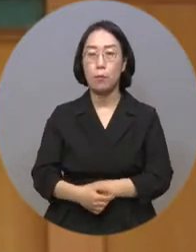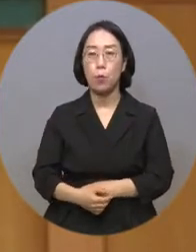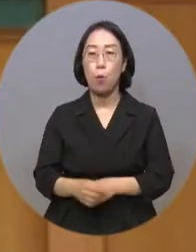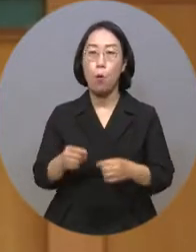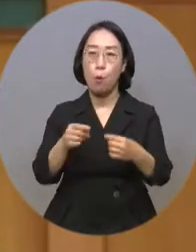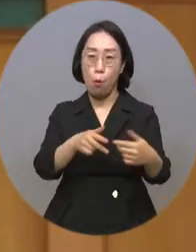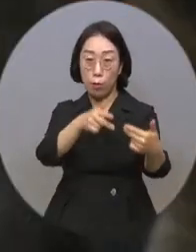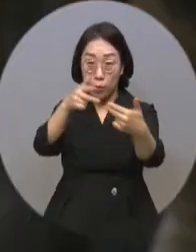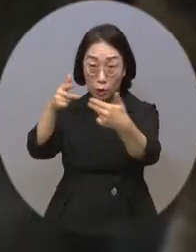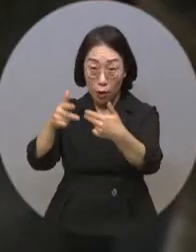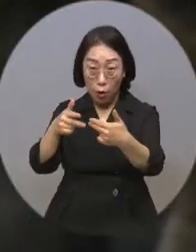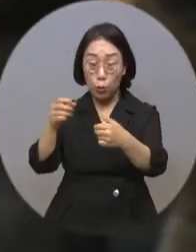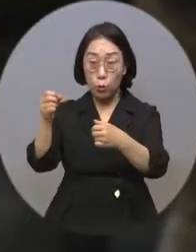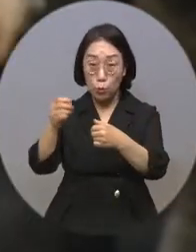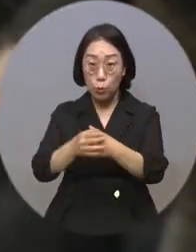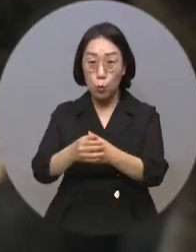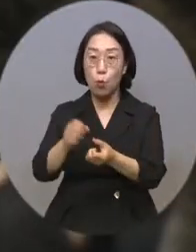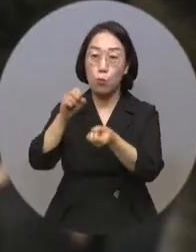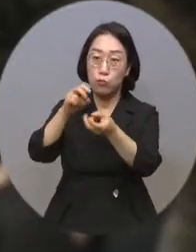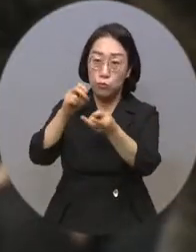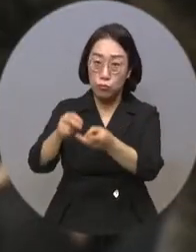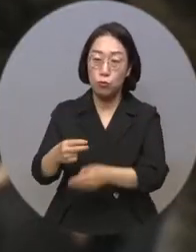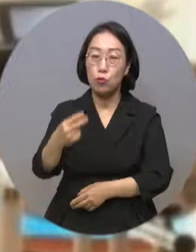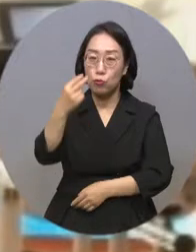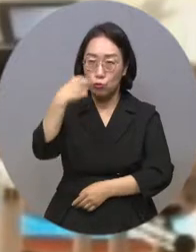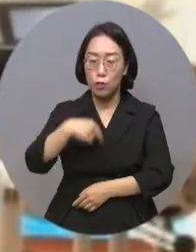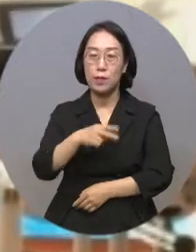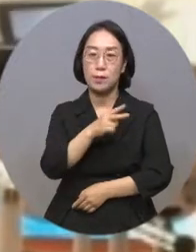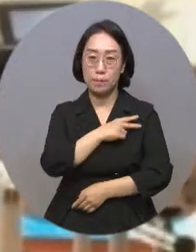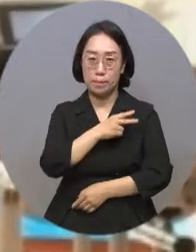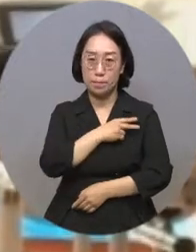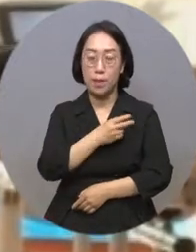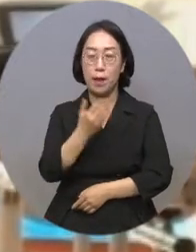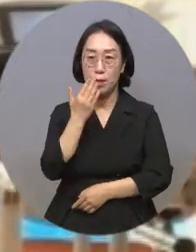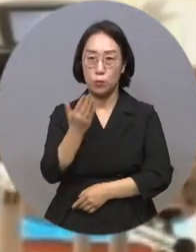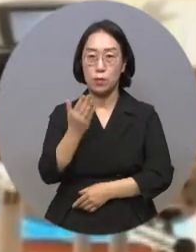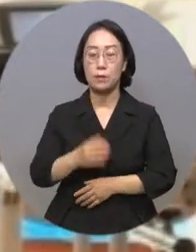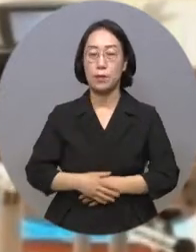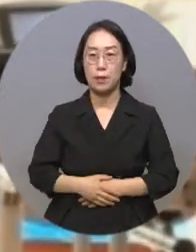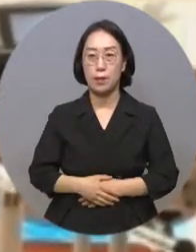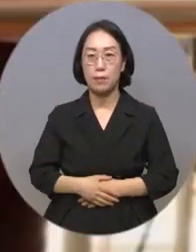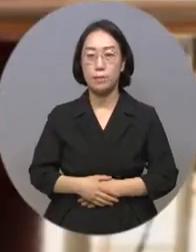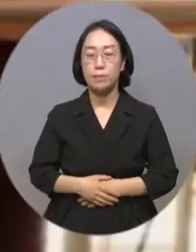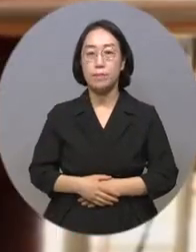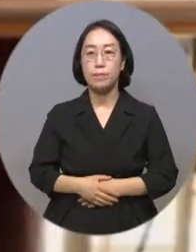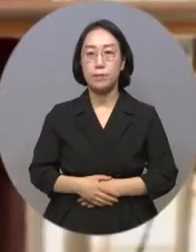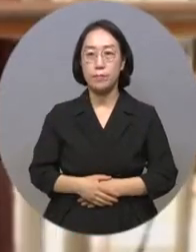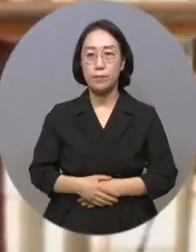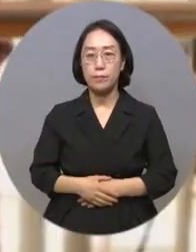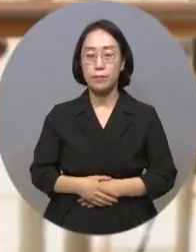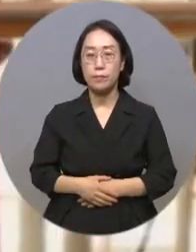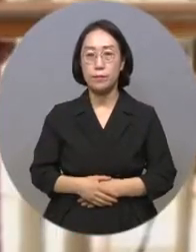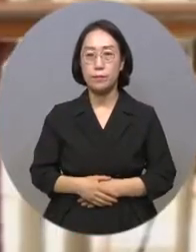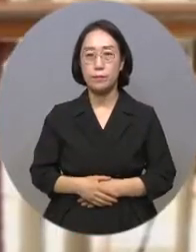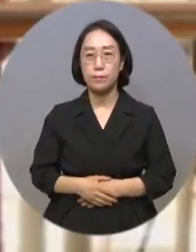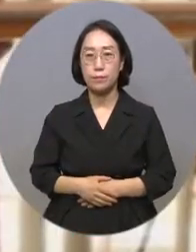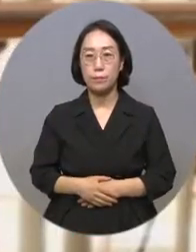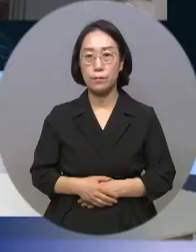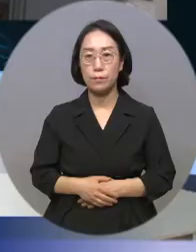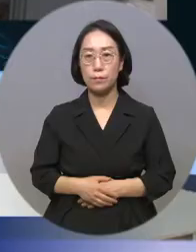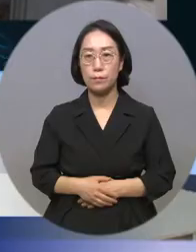배송 서비스 등 비대면의 프로그램을 병행 운영할 수 있습니다. 복지TV 뉴스 이가연입니다.